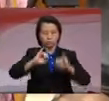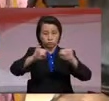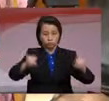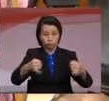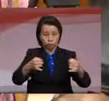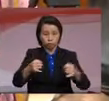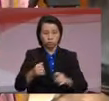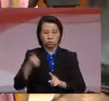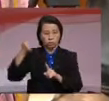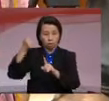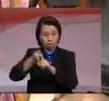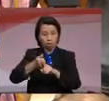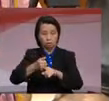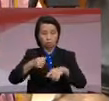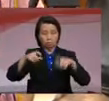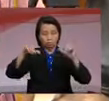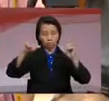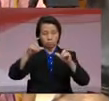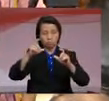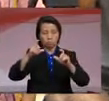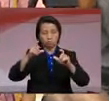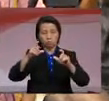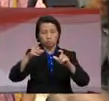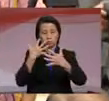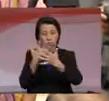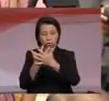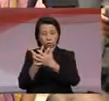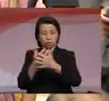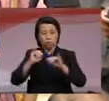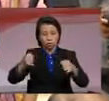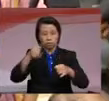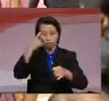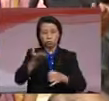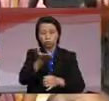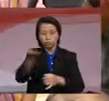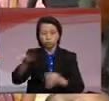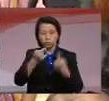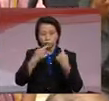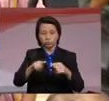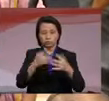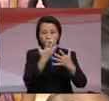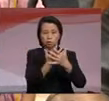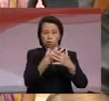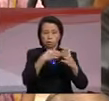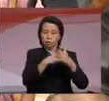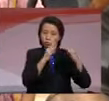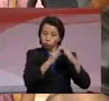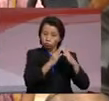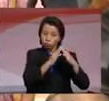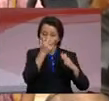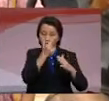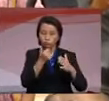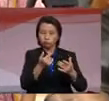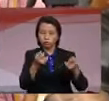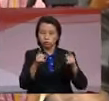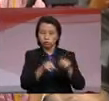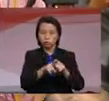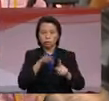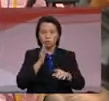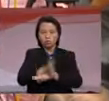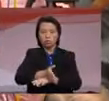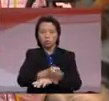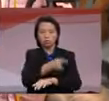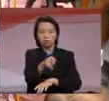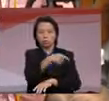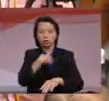Adakah arahan ini turut terpakai kepada mereka yang sedang kuarantin di rumah sebab insiden-insiden pelanggaran SOP ini